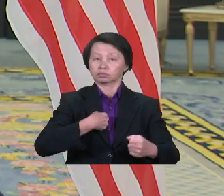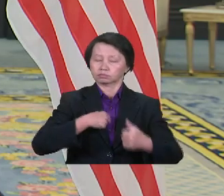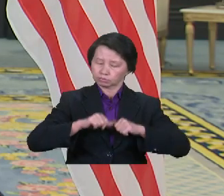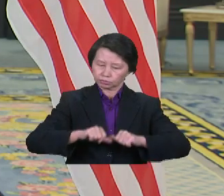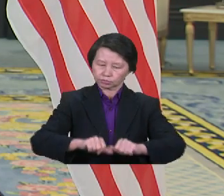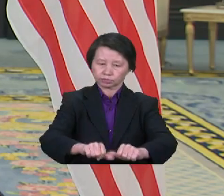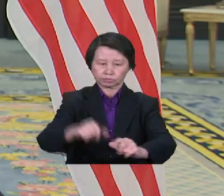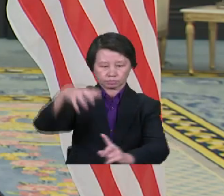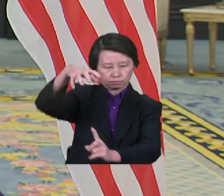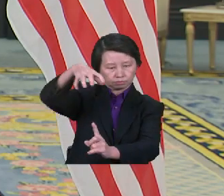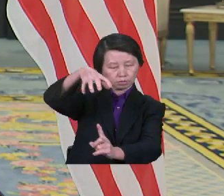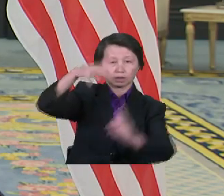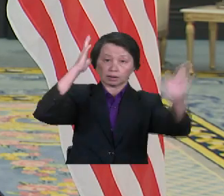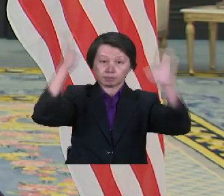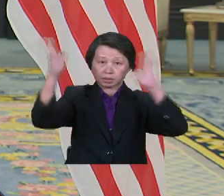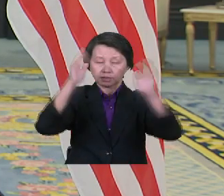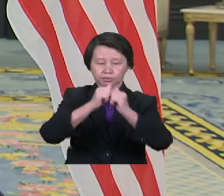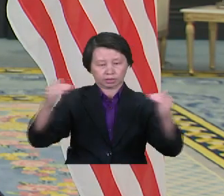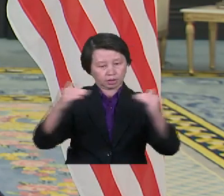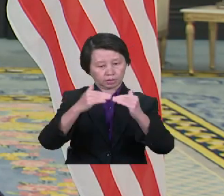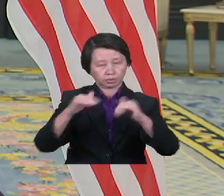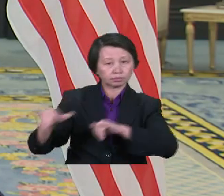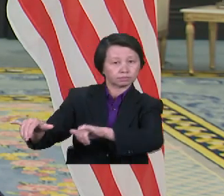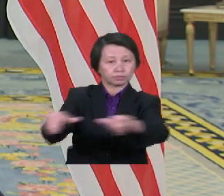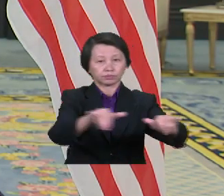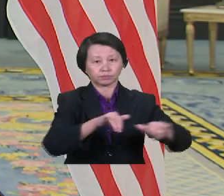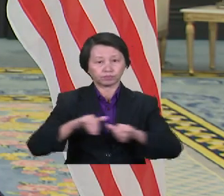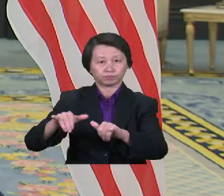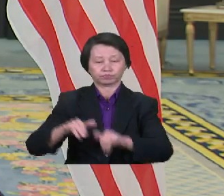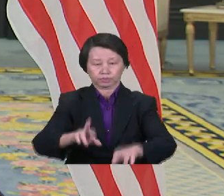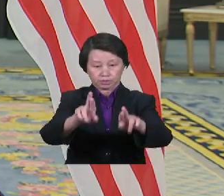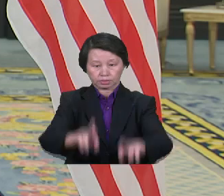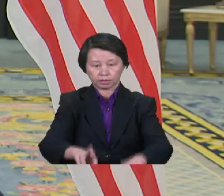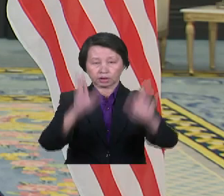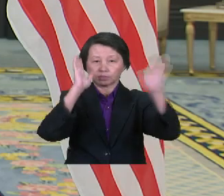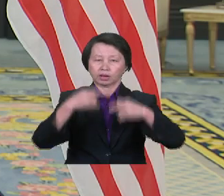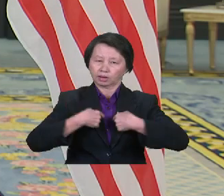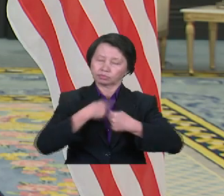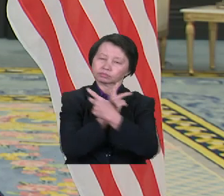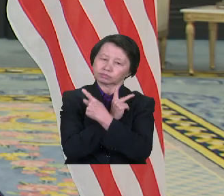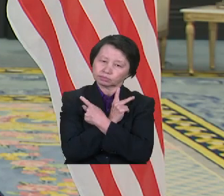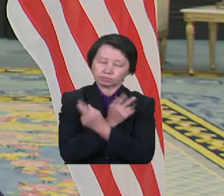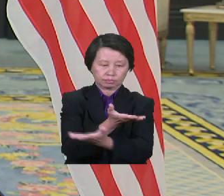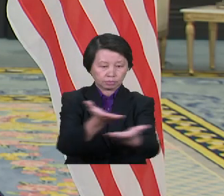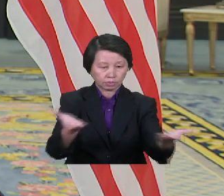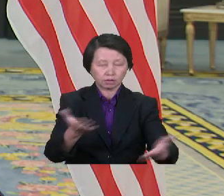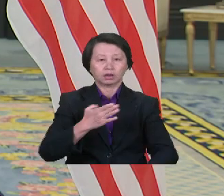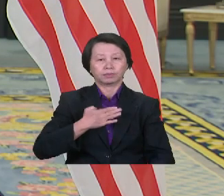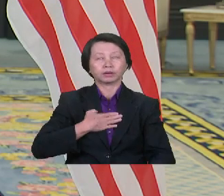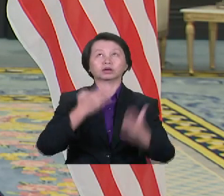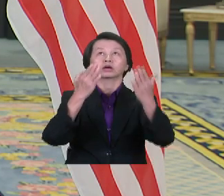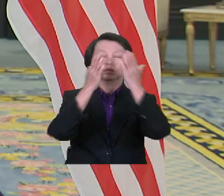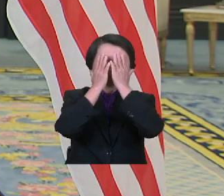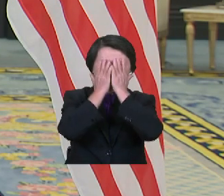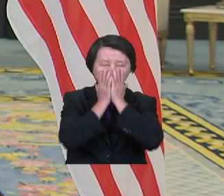terus memayungi negara dengan adil dan saksama rakyat Malaysia yang beta kasihi sekalian beta bersyukur